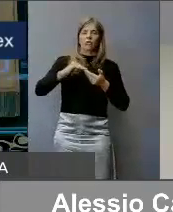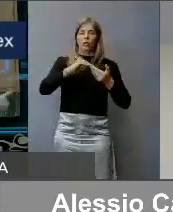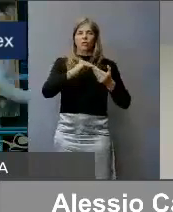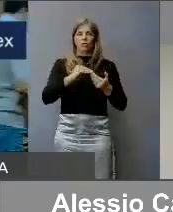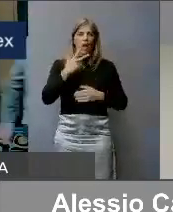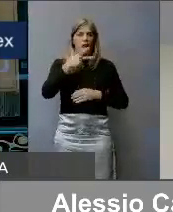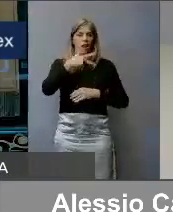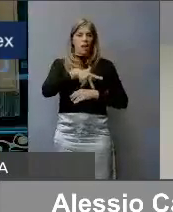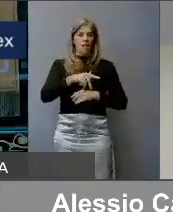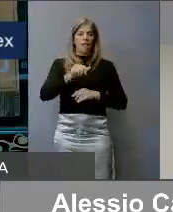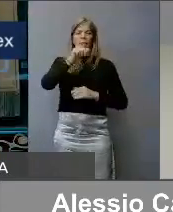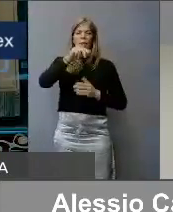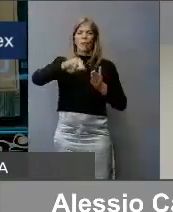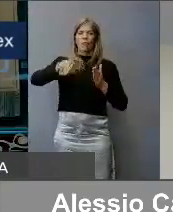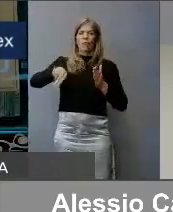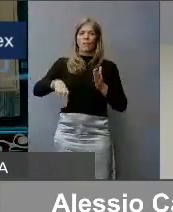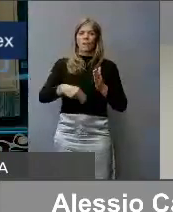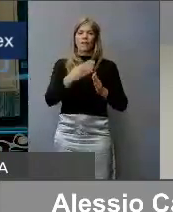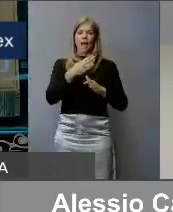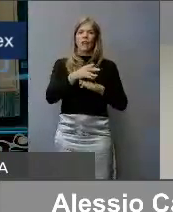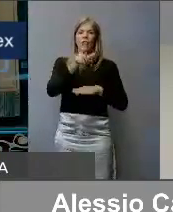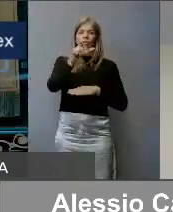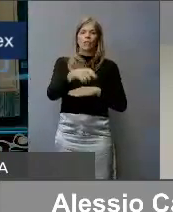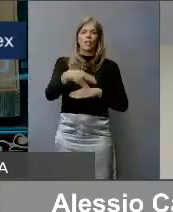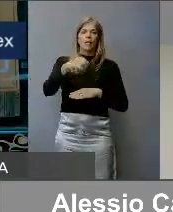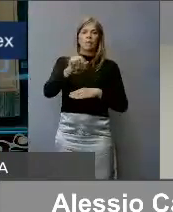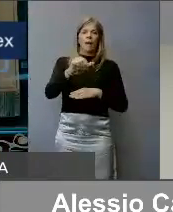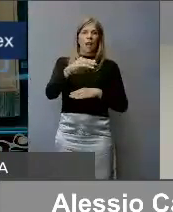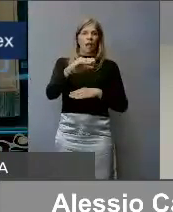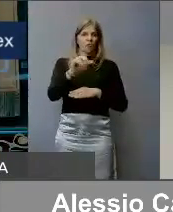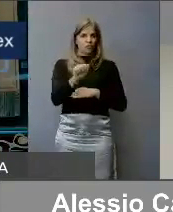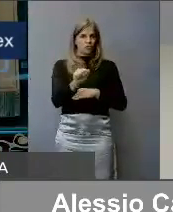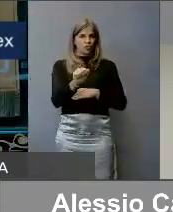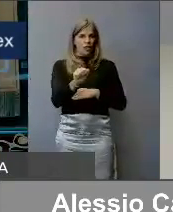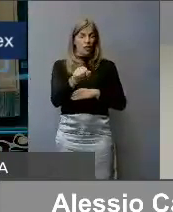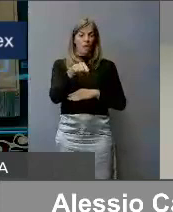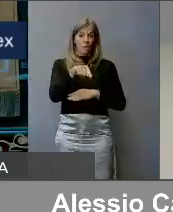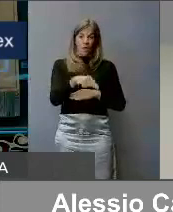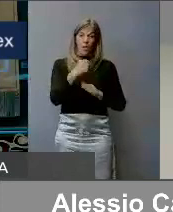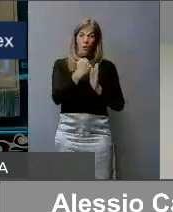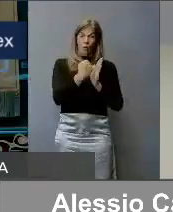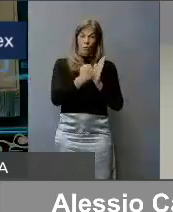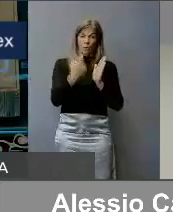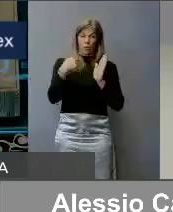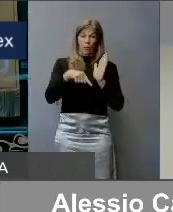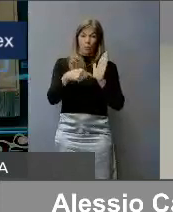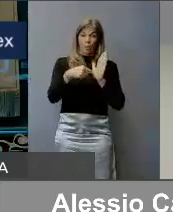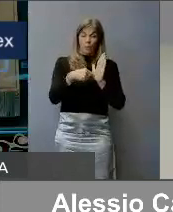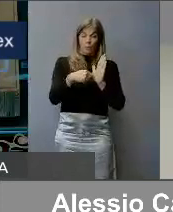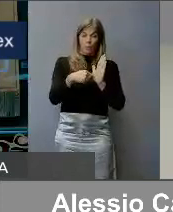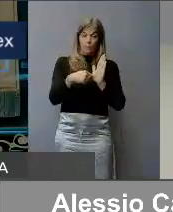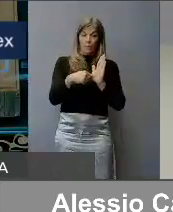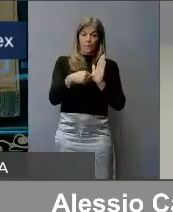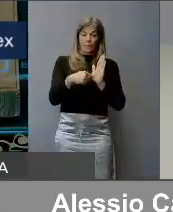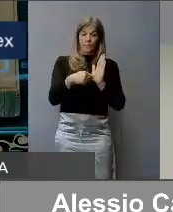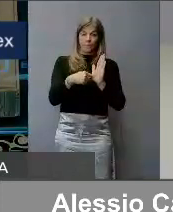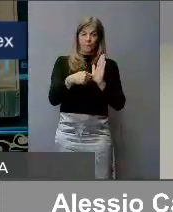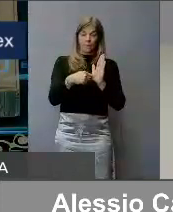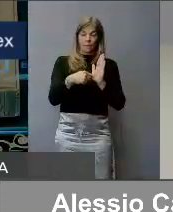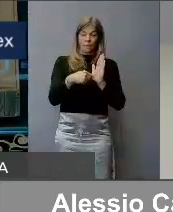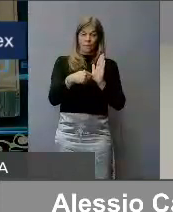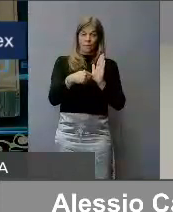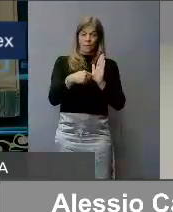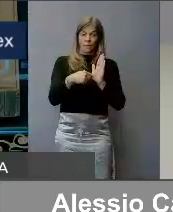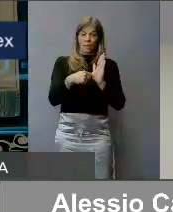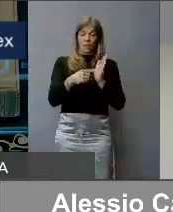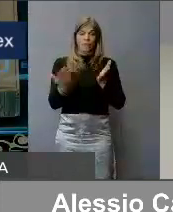è il consigliere mascia su questa pratica sono stati presentati una in